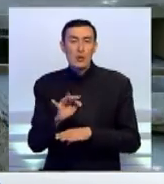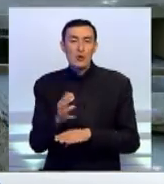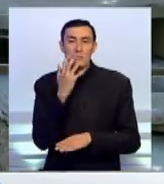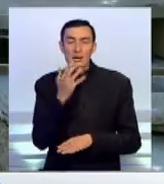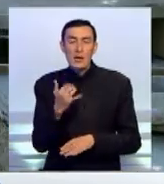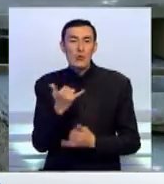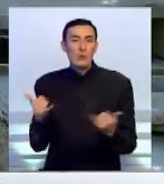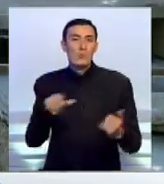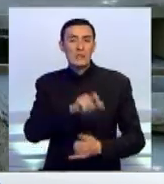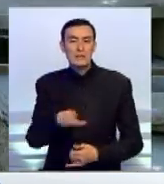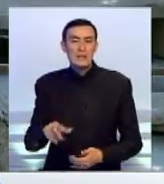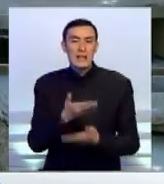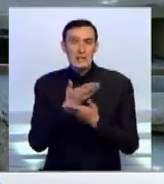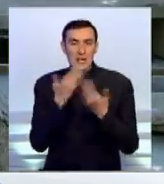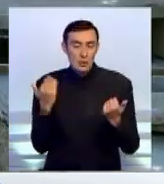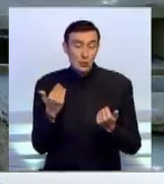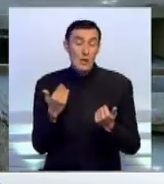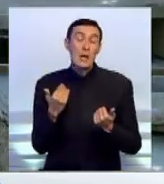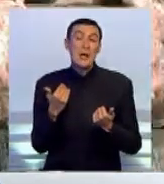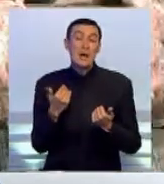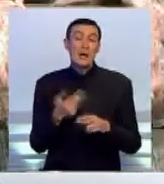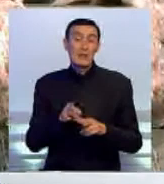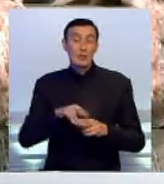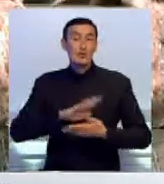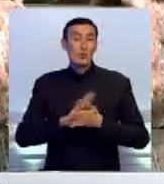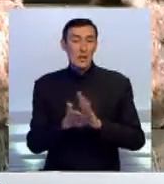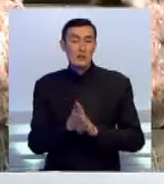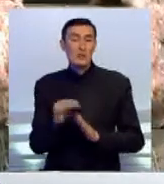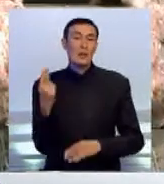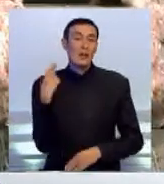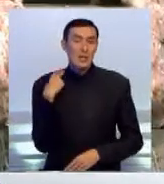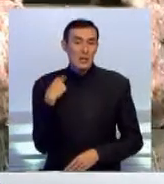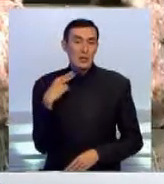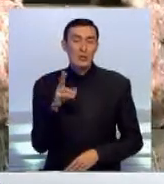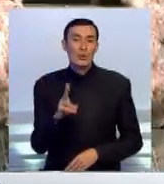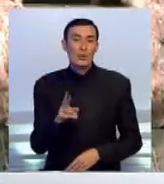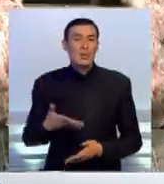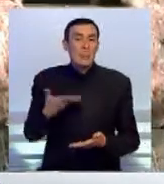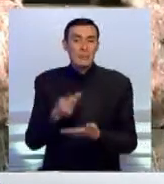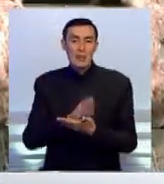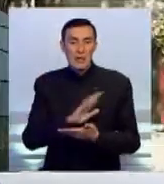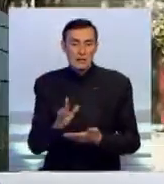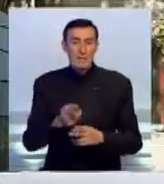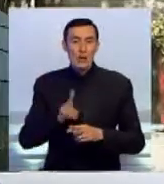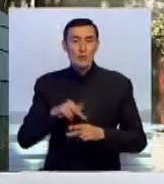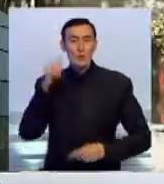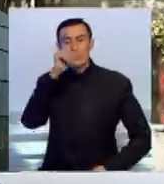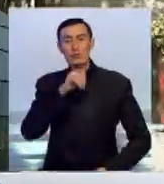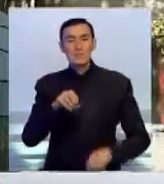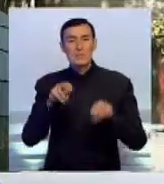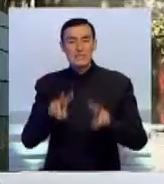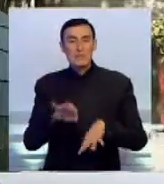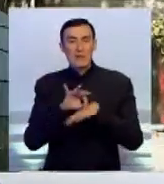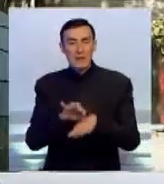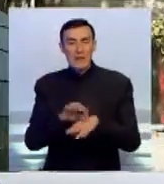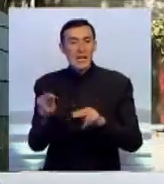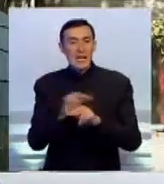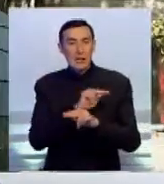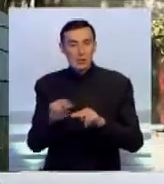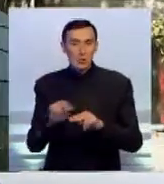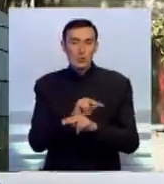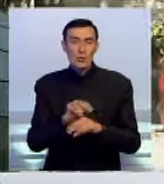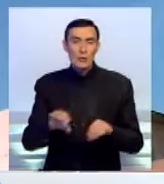до потребителя в нужном качестве. На ситуацию влияют и долги злостных неплательщиков. В этом году специалисты провели